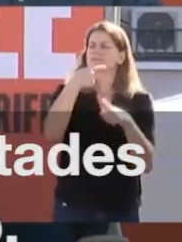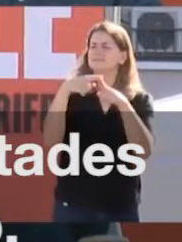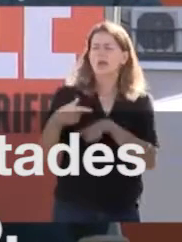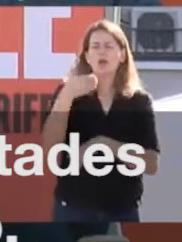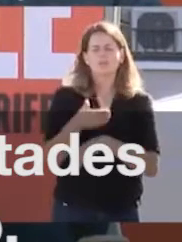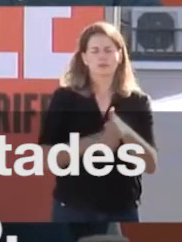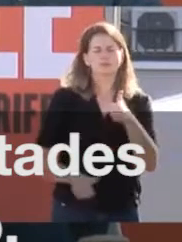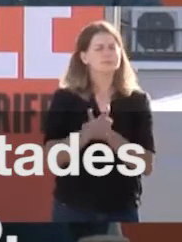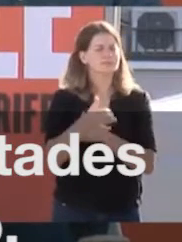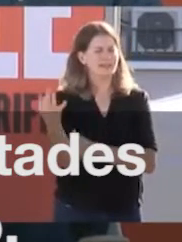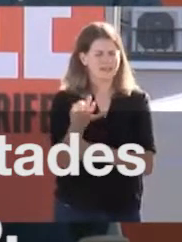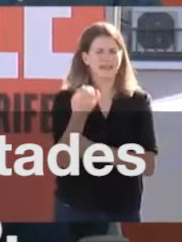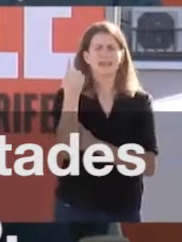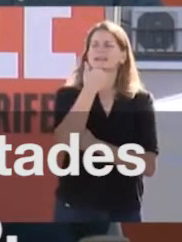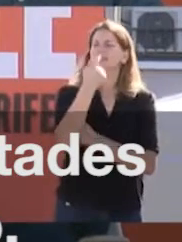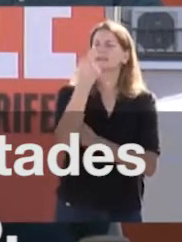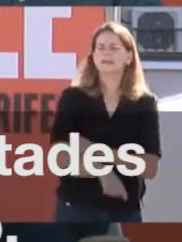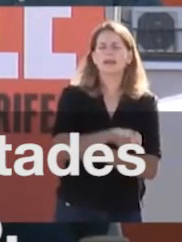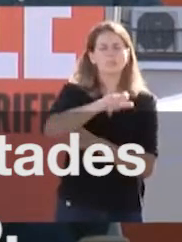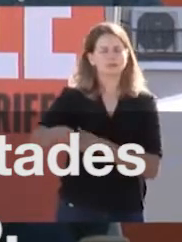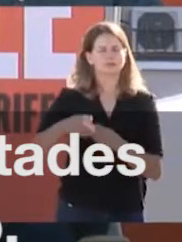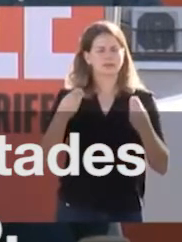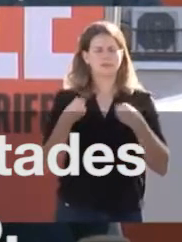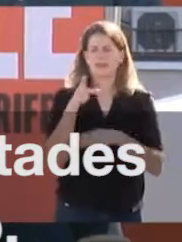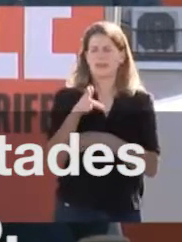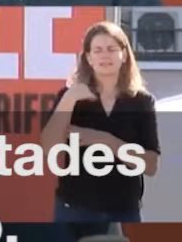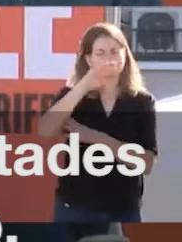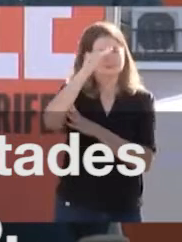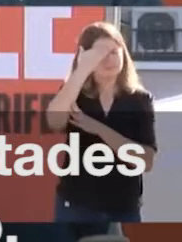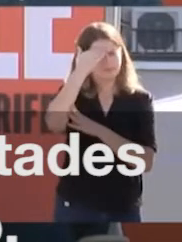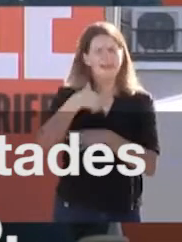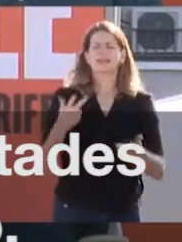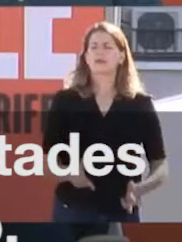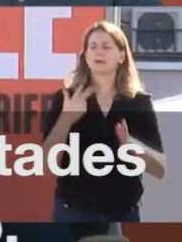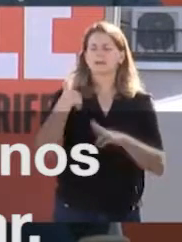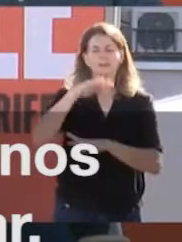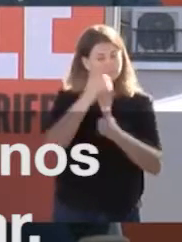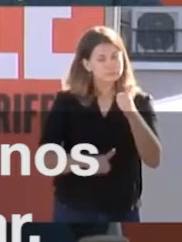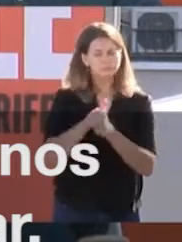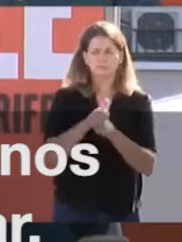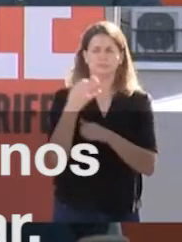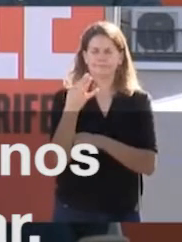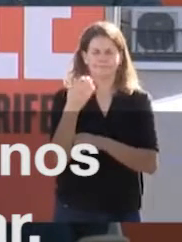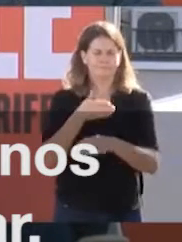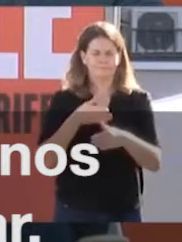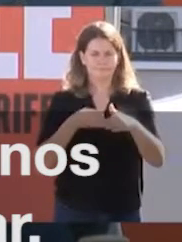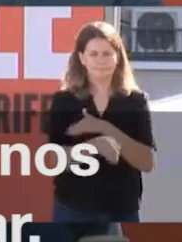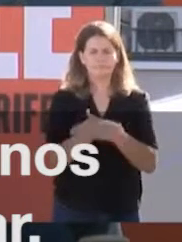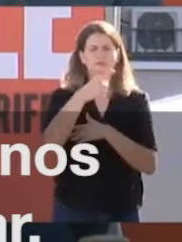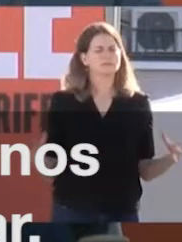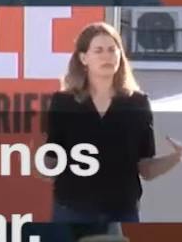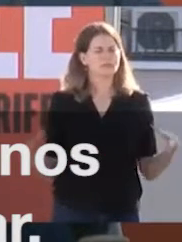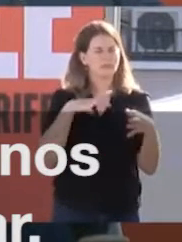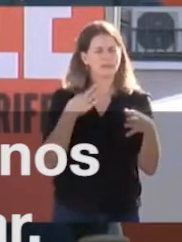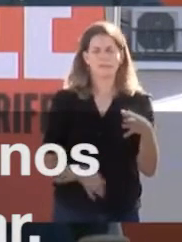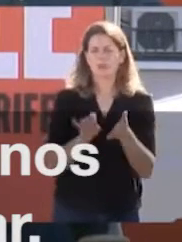perquè sabíem que hi havia vides, drets fonamentals, llibertats fonamentals en joc i vam ser capaços d'ajuntar-nos